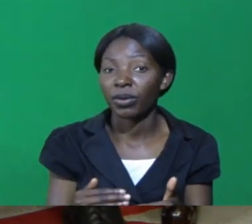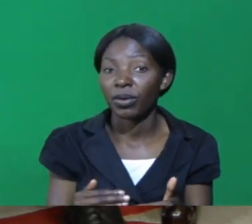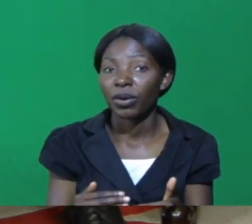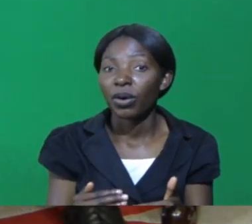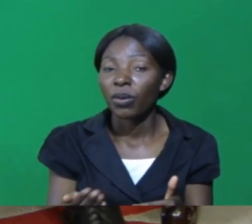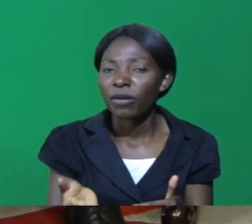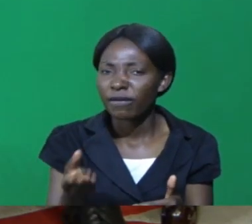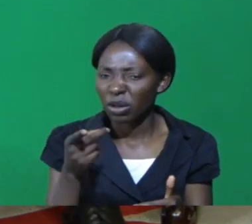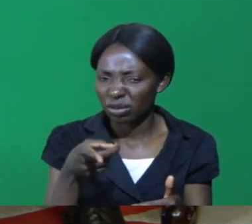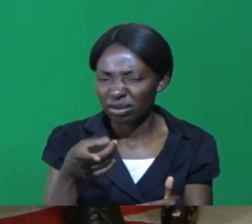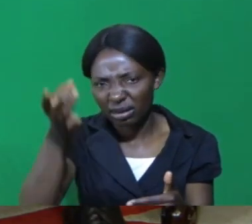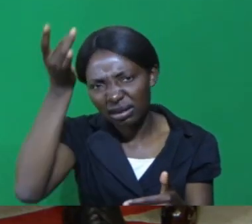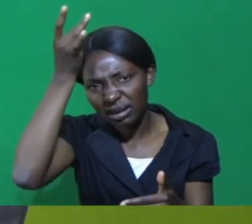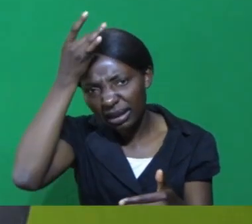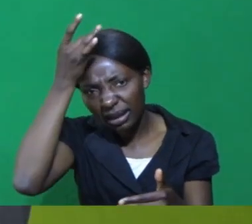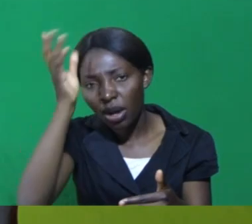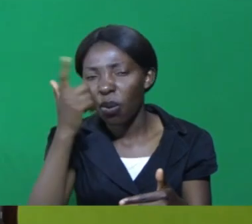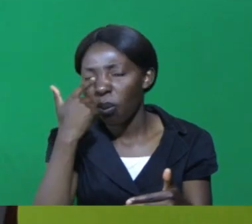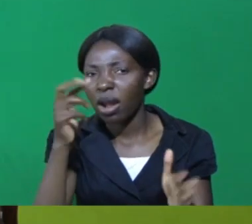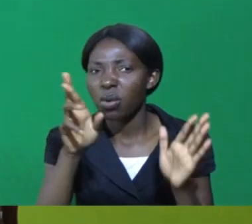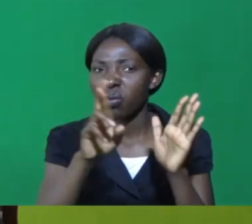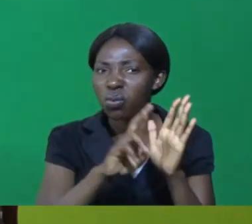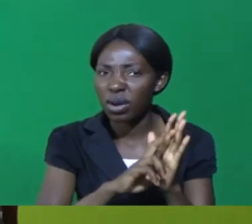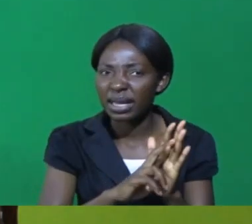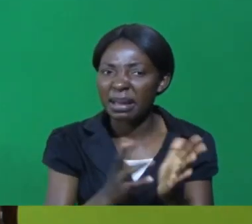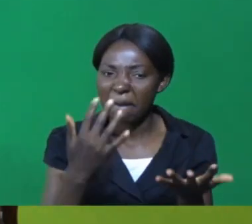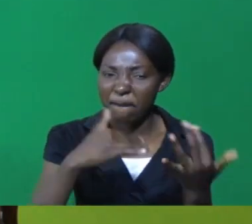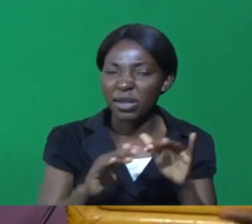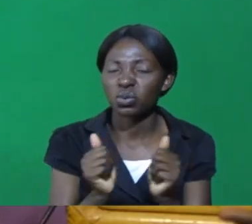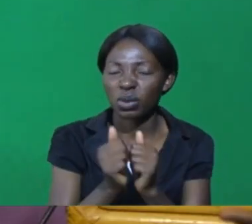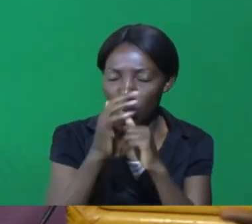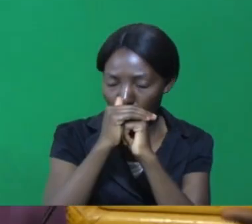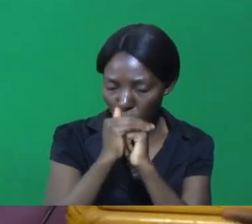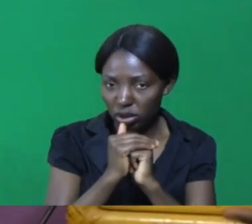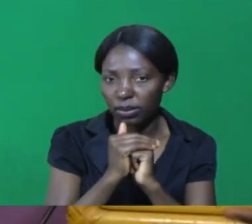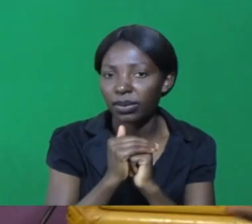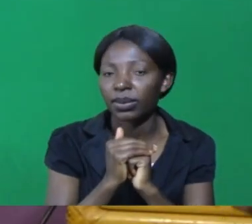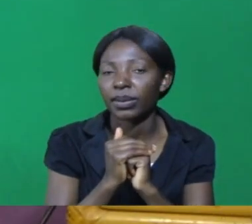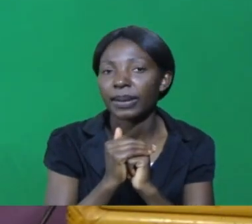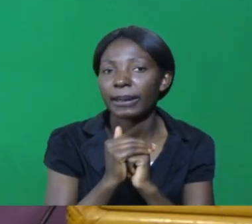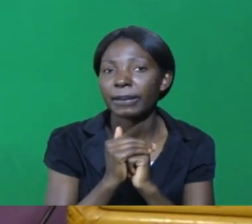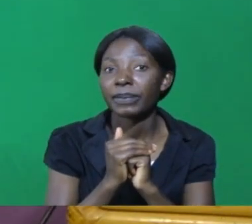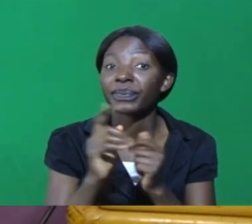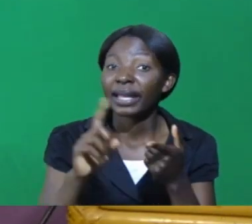tainzwa kuti mambo uyu mukutonga kwake anosanganisa nekunamata. Ndobva panzi futi